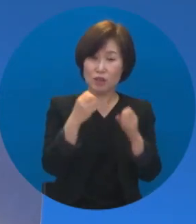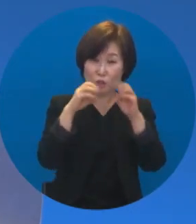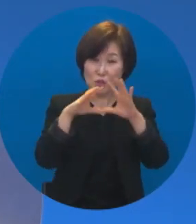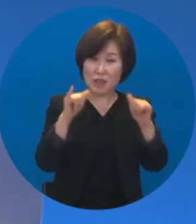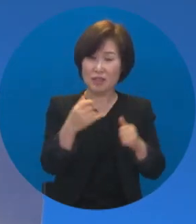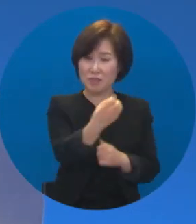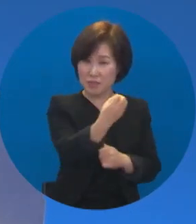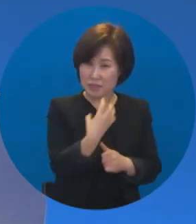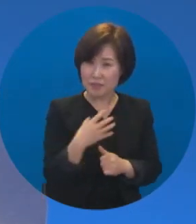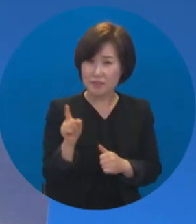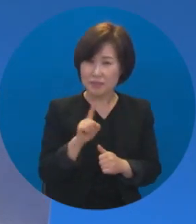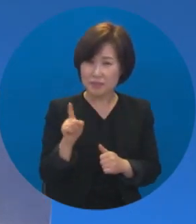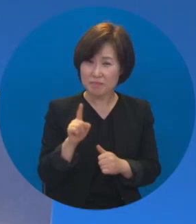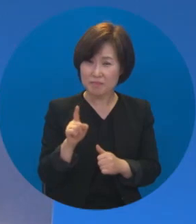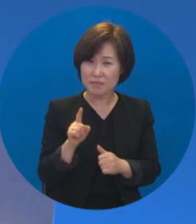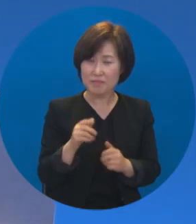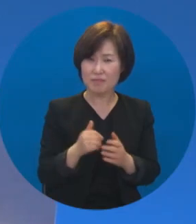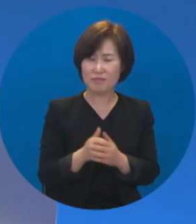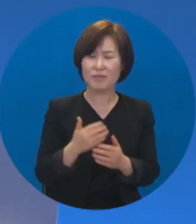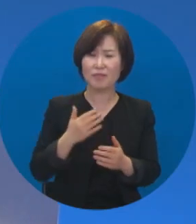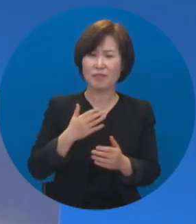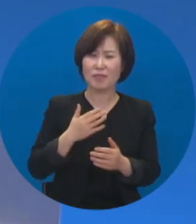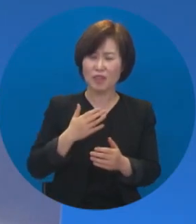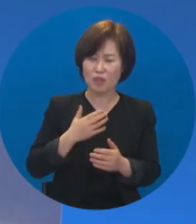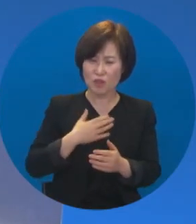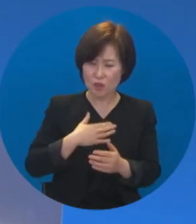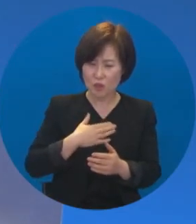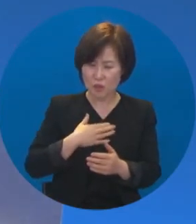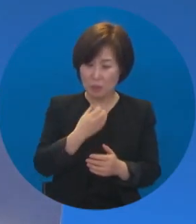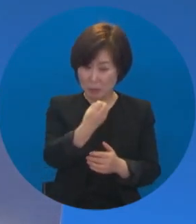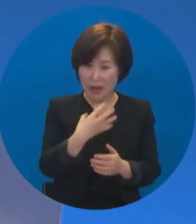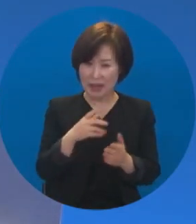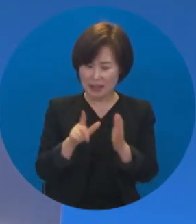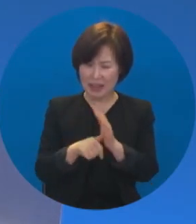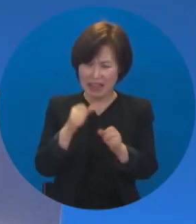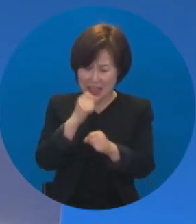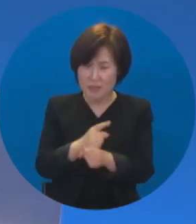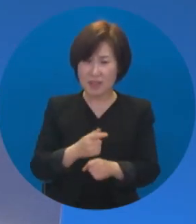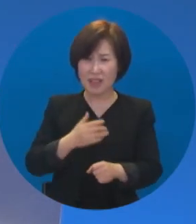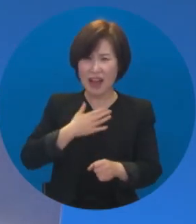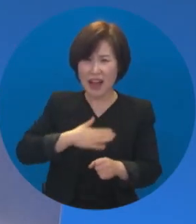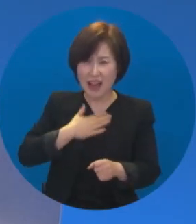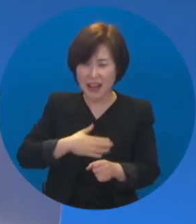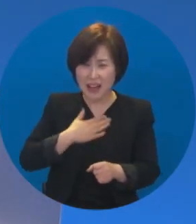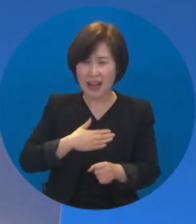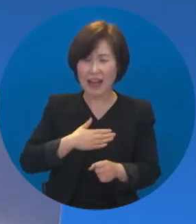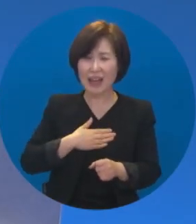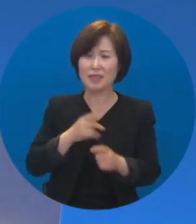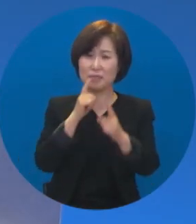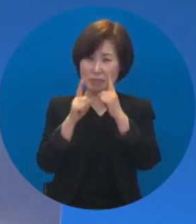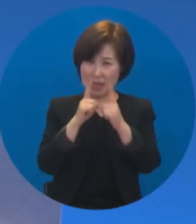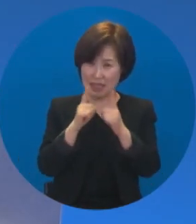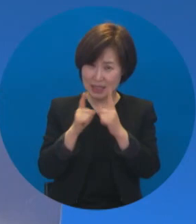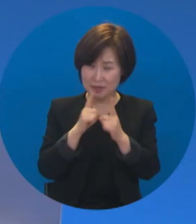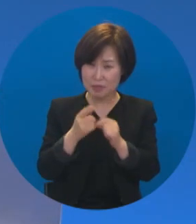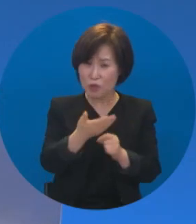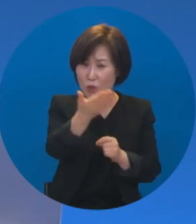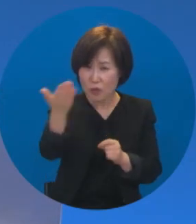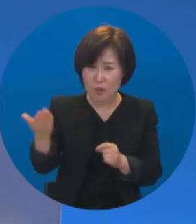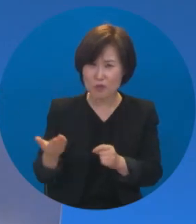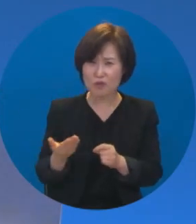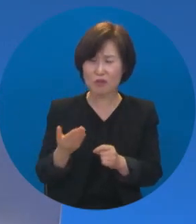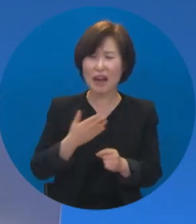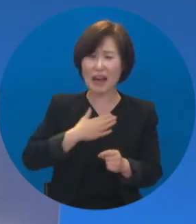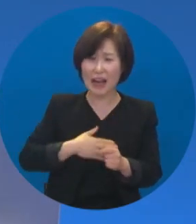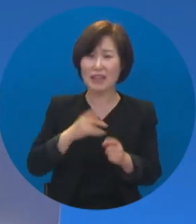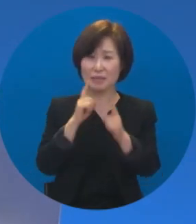하셨어요. 저도 이미 알았던 말씀이고 여기 앉아 계실 분들이라면 다 알고 계실 말씀.